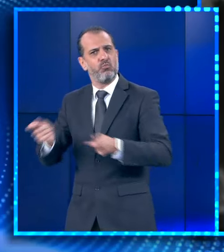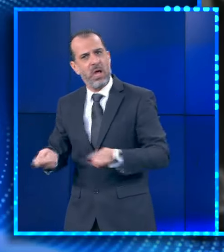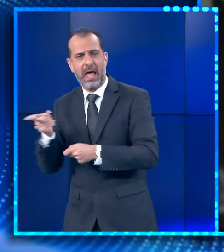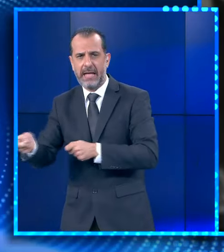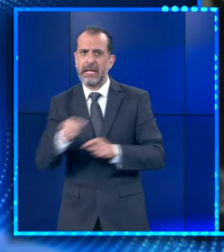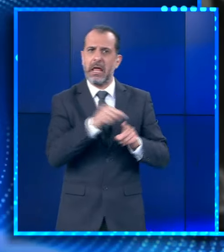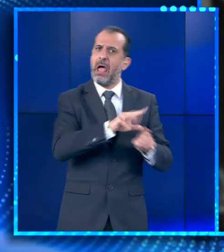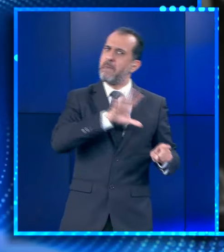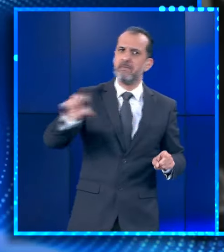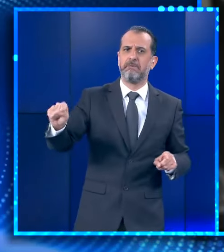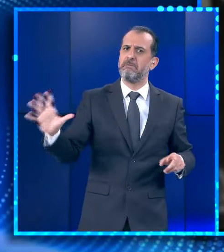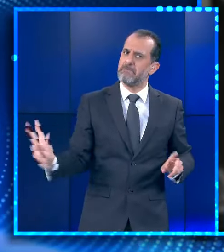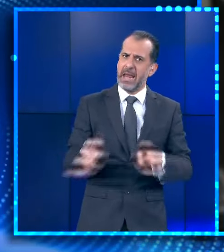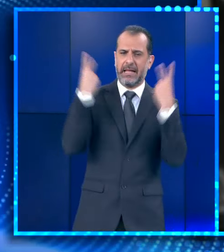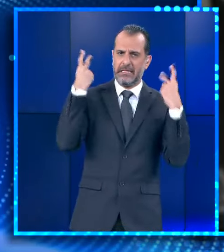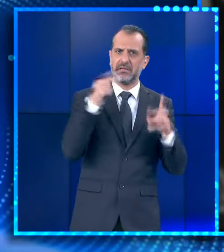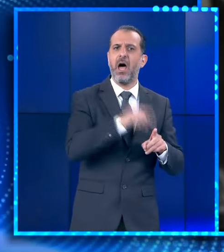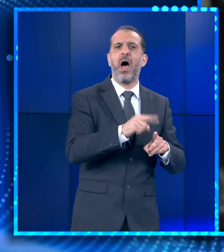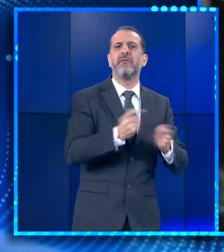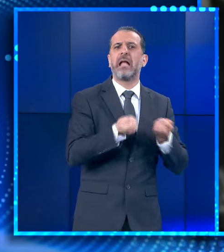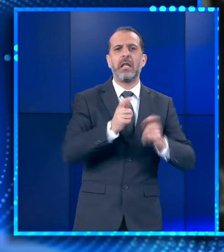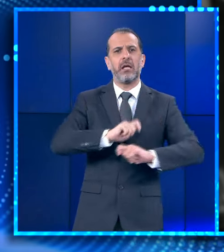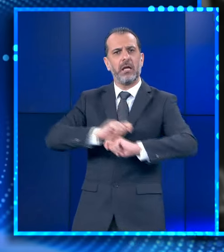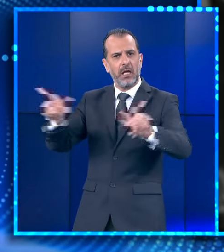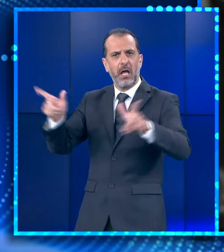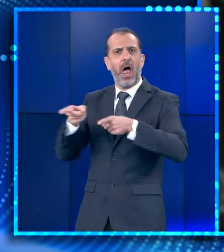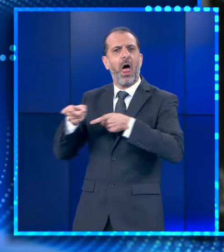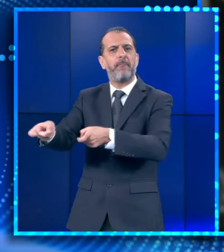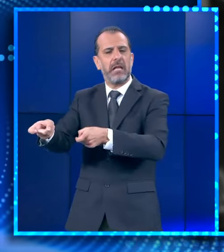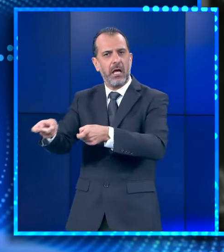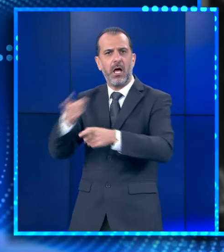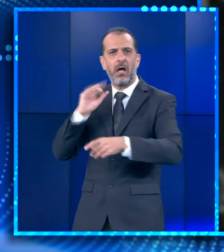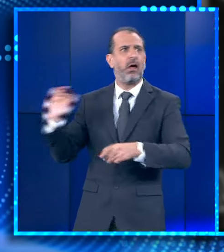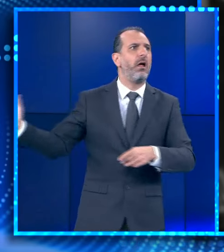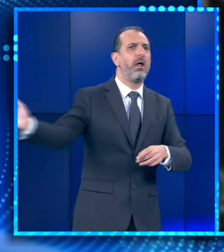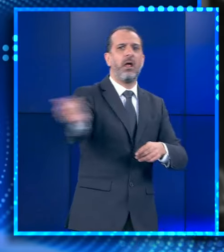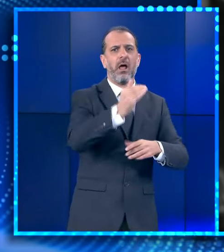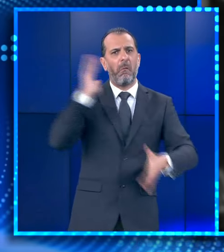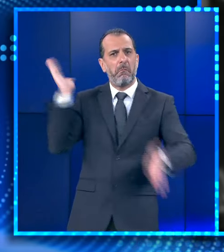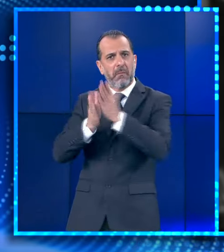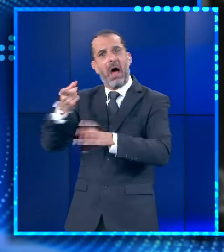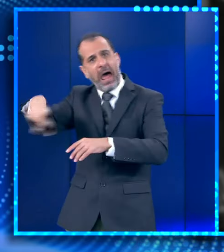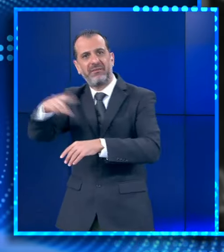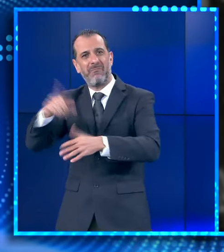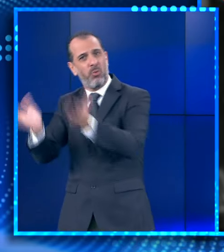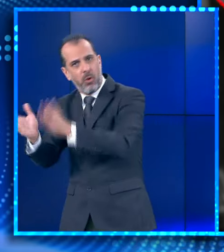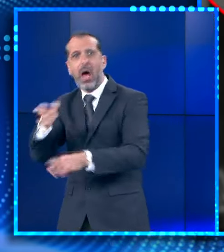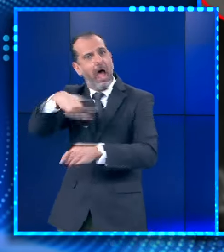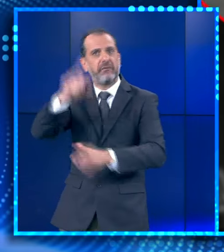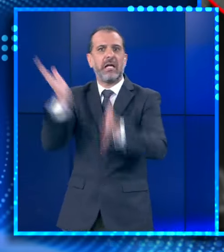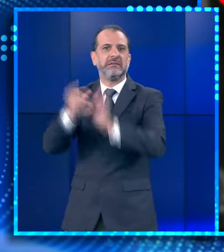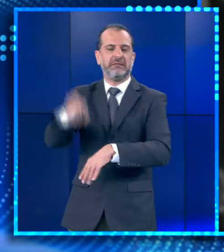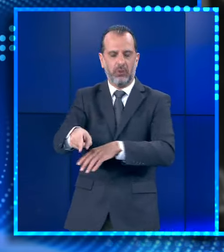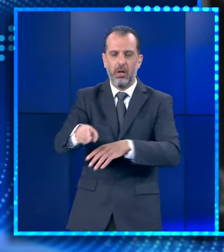στην επίθεση εναντίον της ανήλικης, ανεβάζουν απειλές εναντίον τους, καλώντας το κοινό σε λιτζάρισμα. Παράλληλα, όμως,